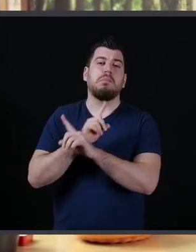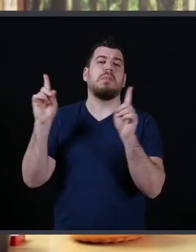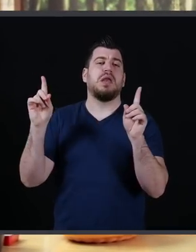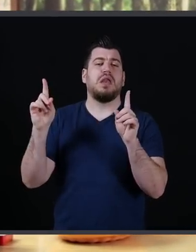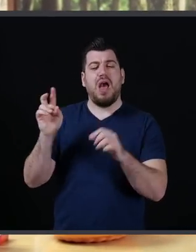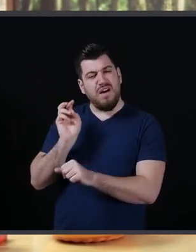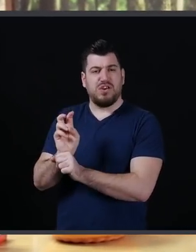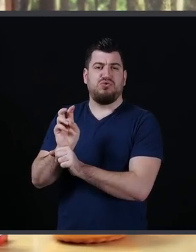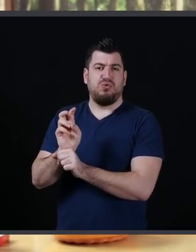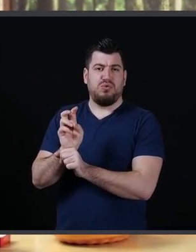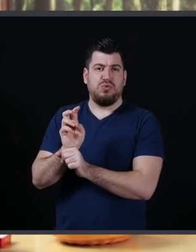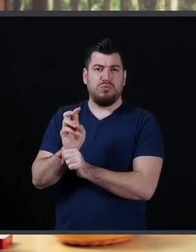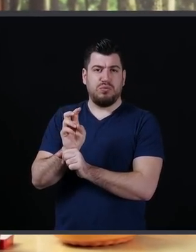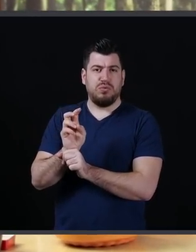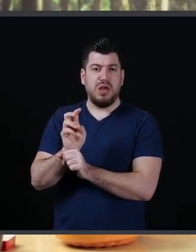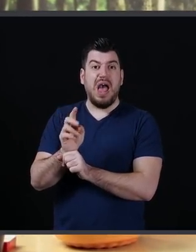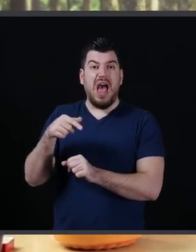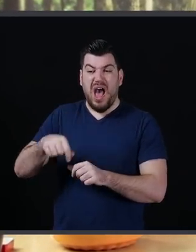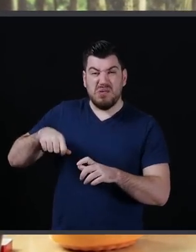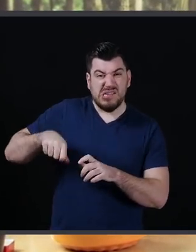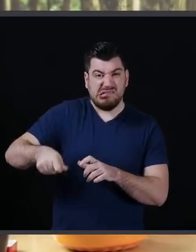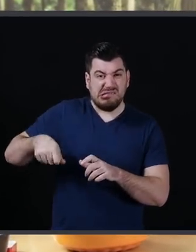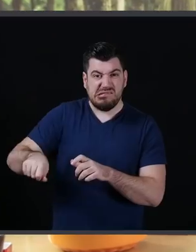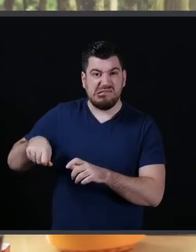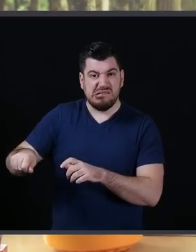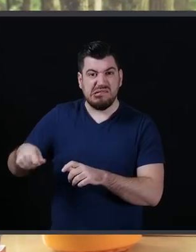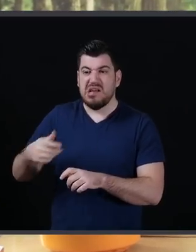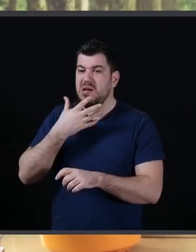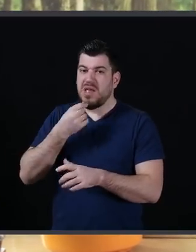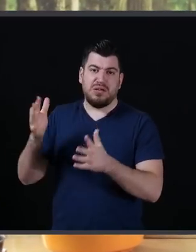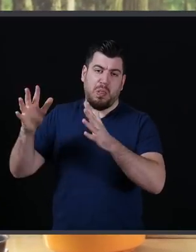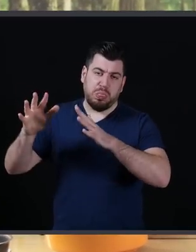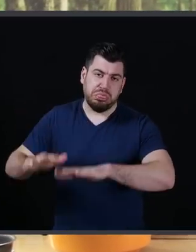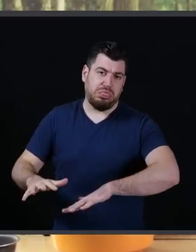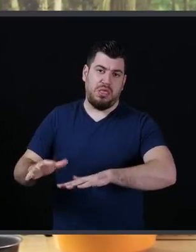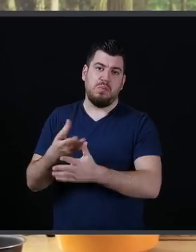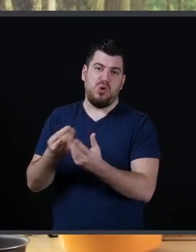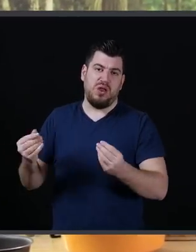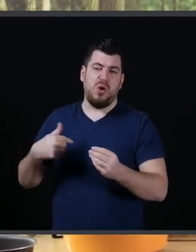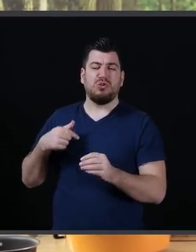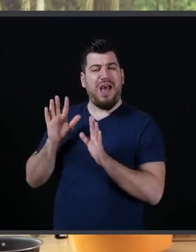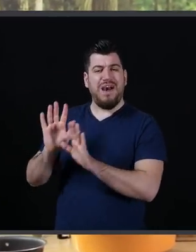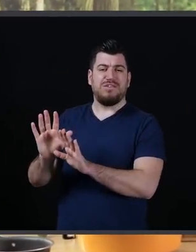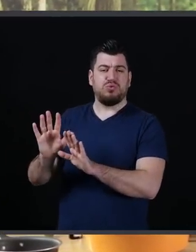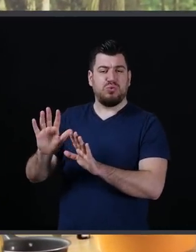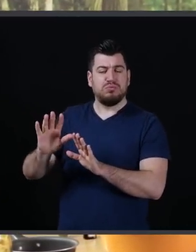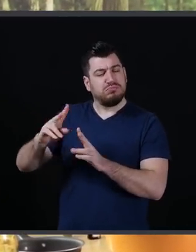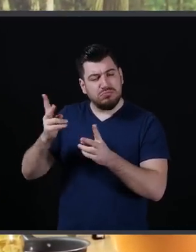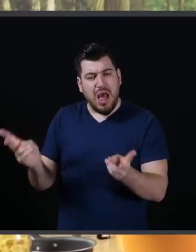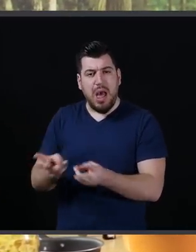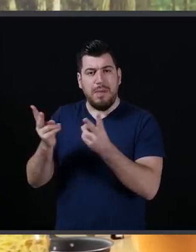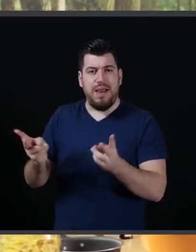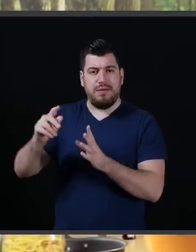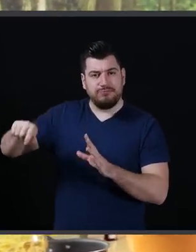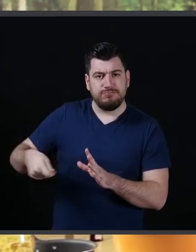Περισσότερο κακό θα κάνετε άμα προσπαθήσετε να σπάσετε αυτό το κομματάκι Γιατί τελικά θα πέσει όγκος από το κέικ Λοιπόν, τώρα οι κινήσεις μας πρέπει να είναι γρήγορες Ξέχασα να σας πω ότι έχω